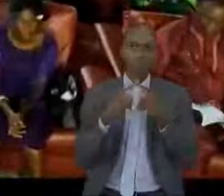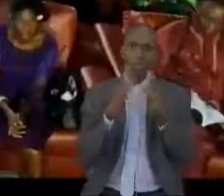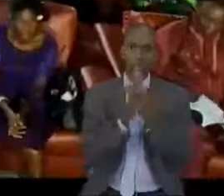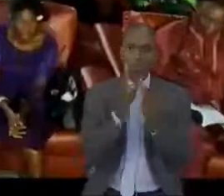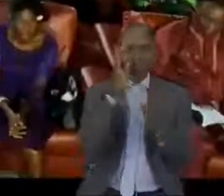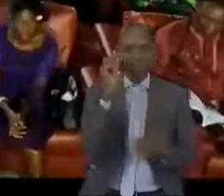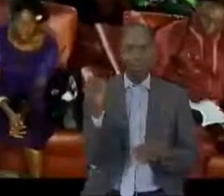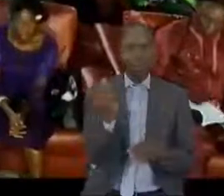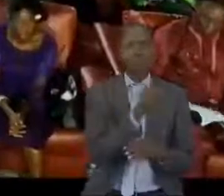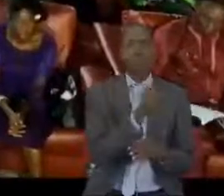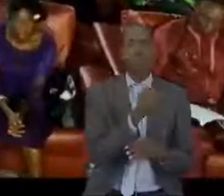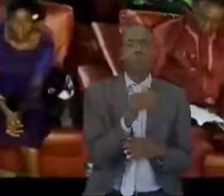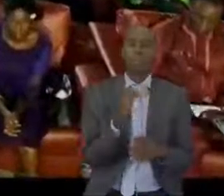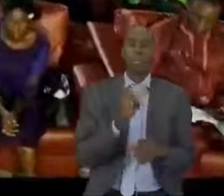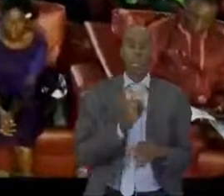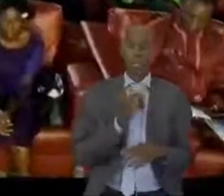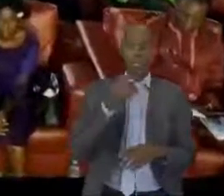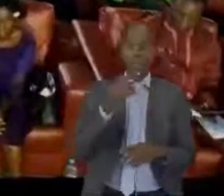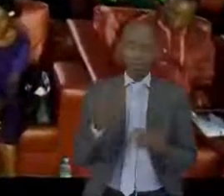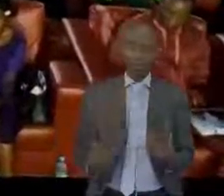Et toi?